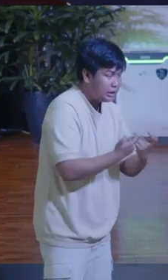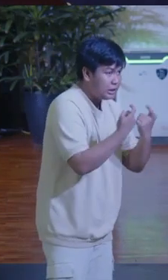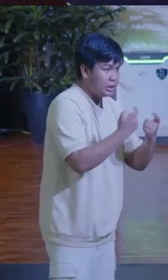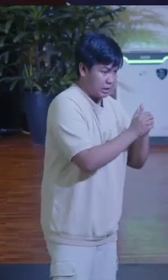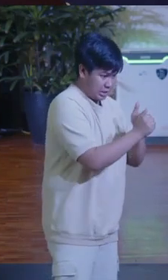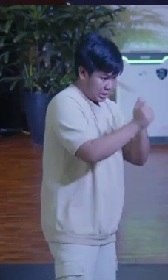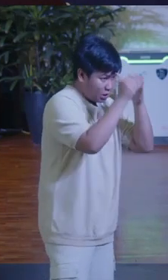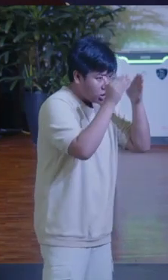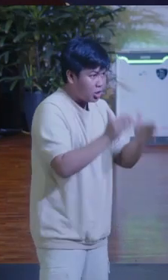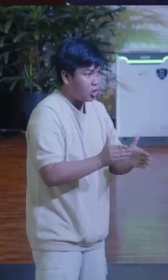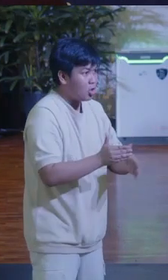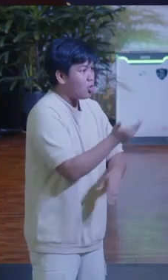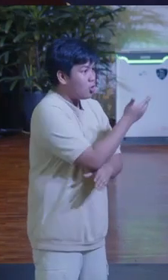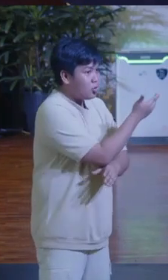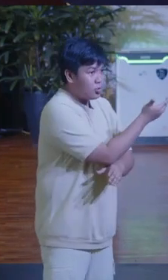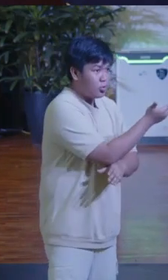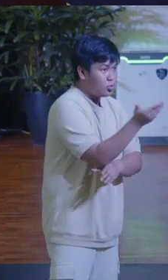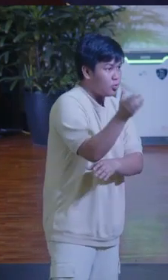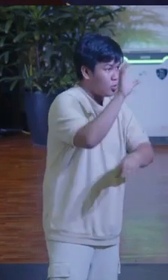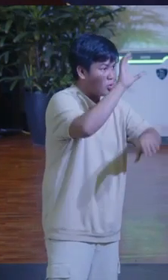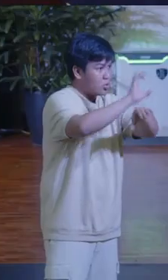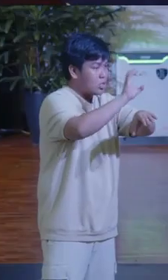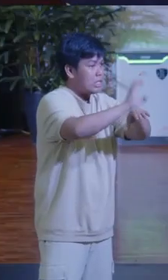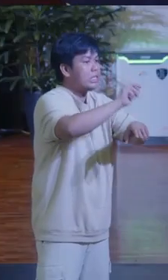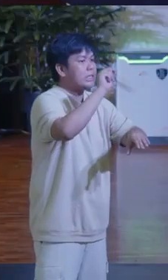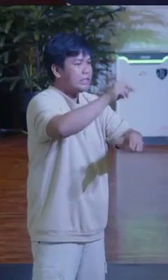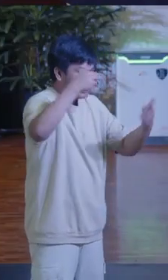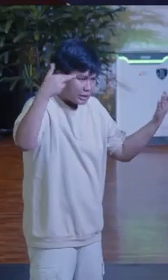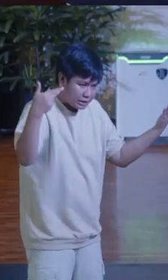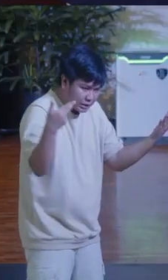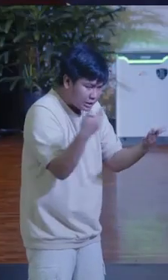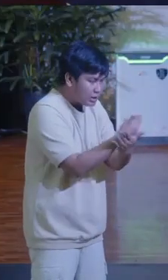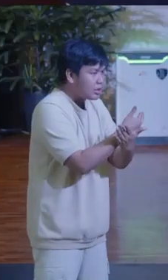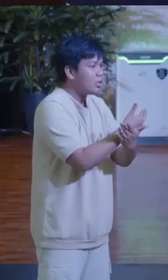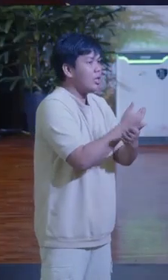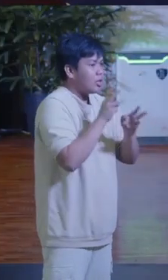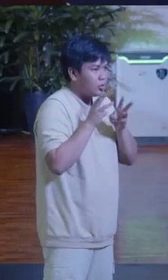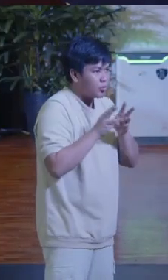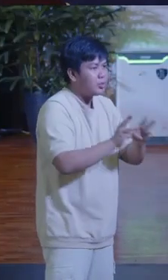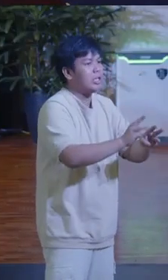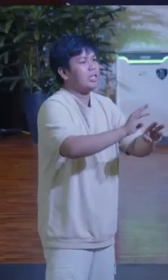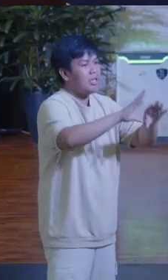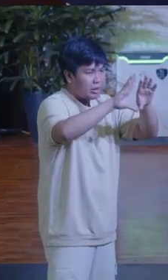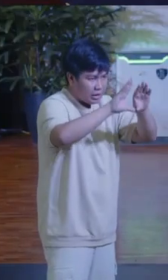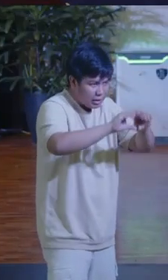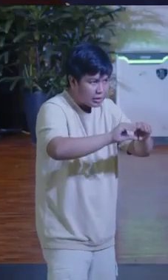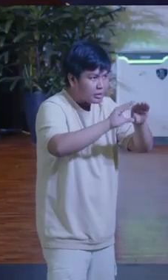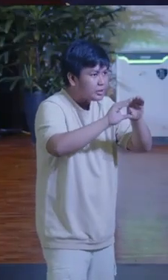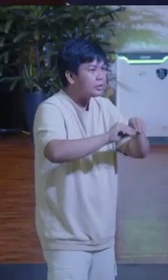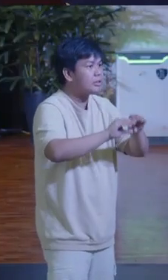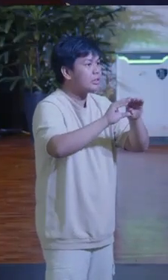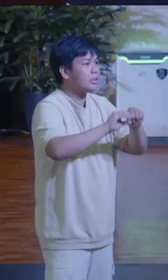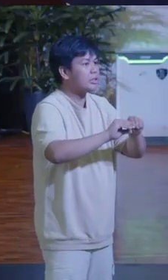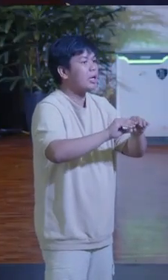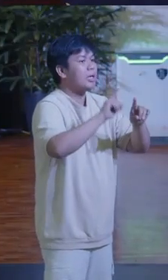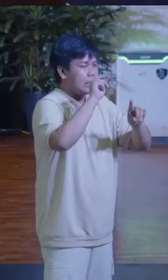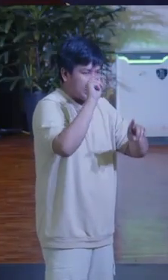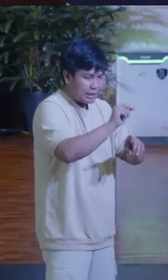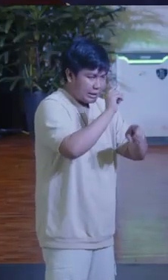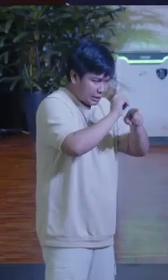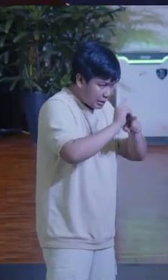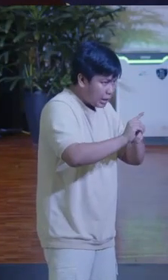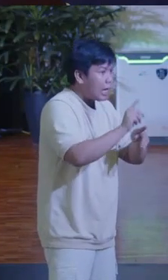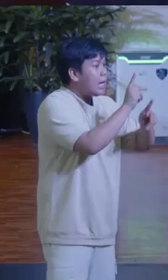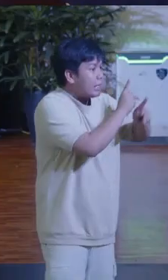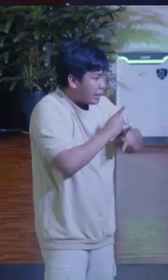are spiritual should restore him in a spirit of gentleness. Keep watch on